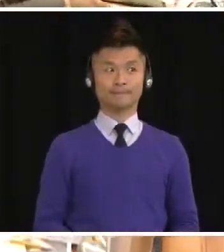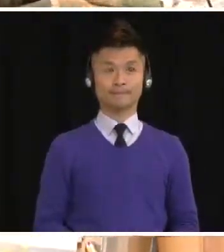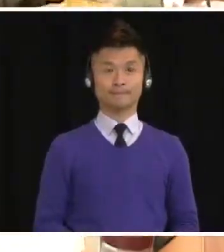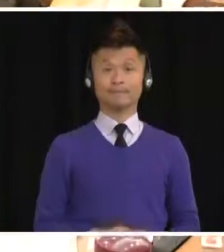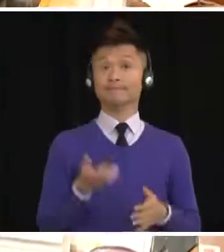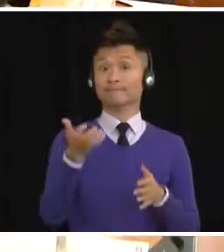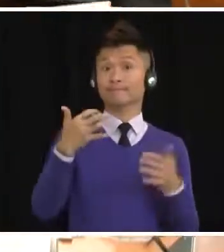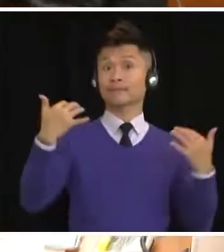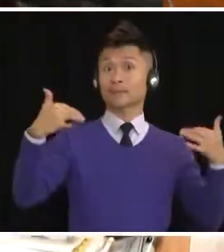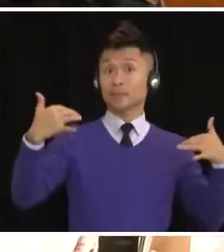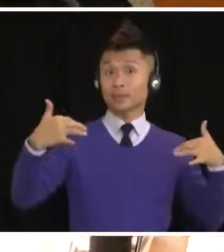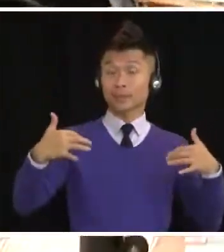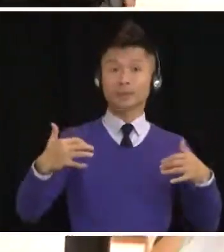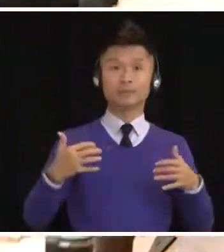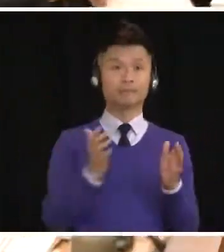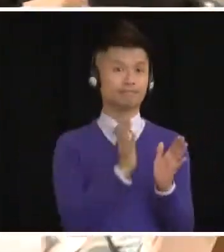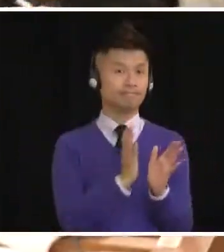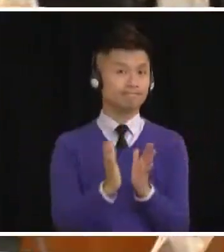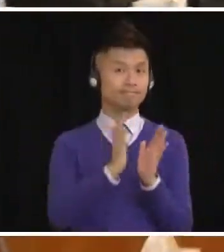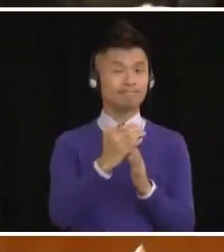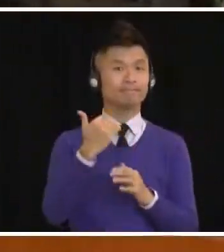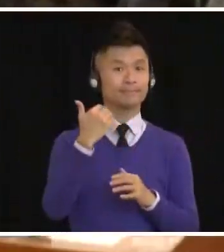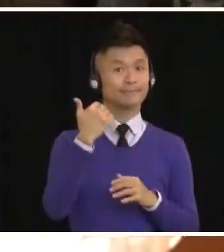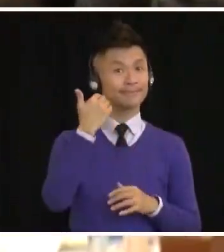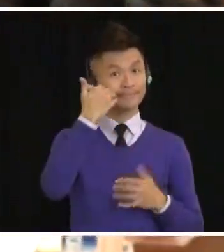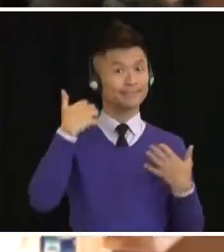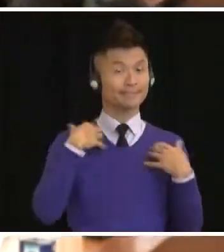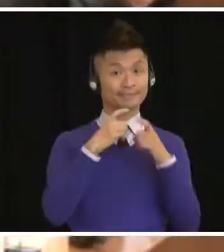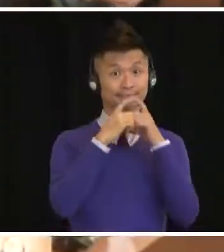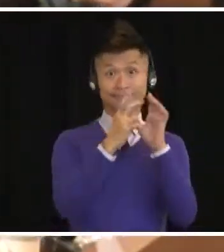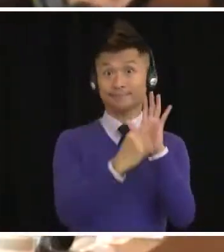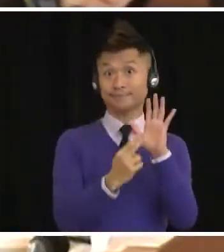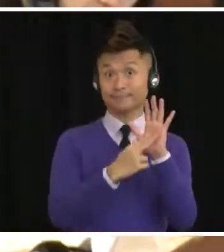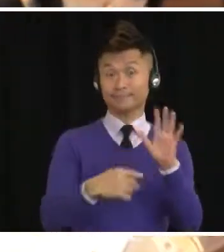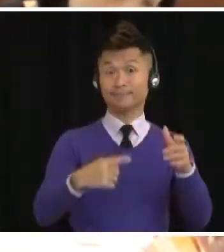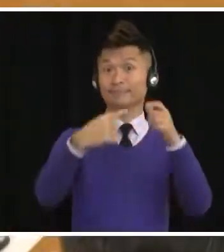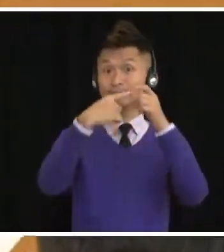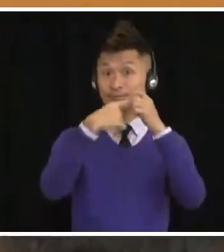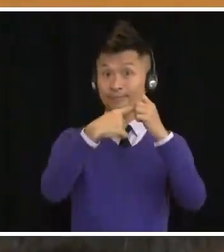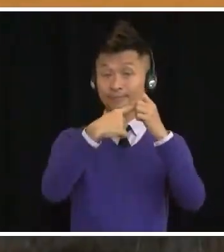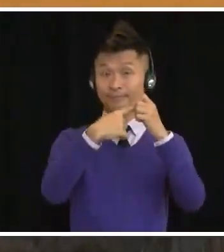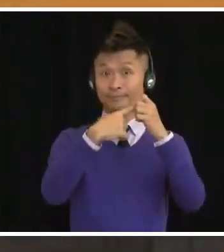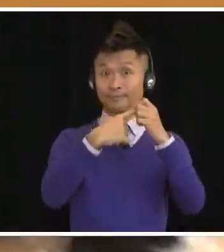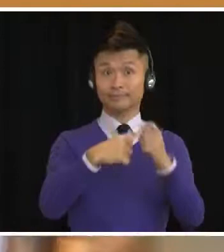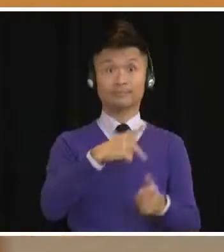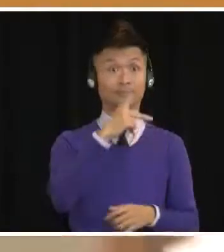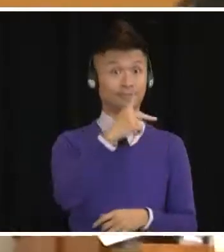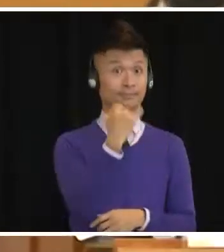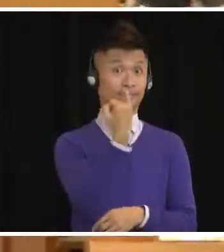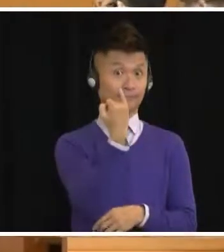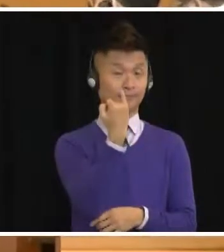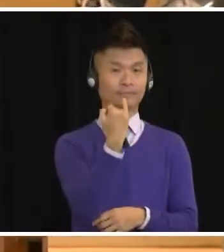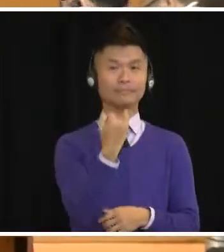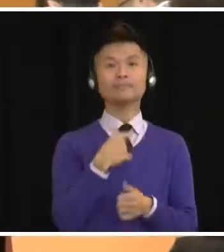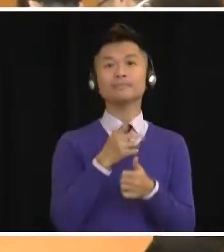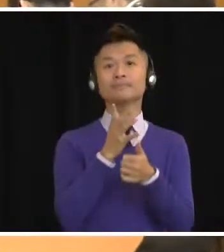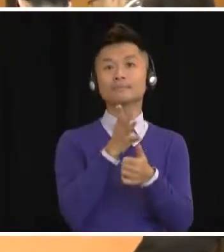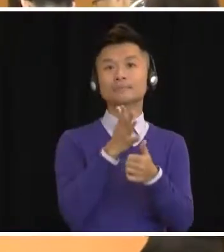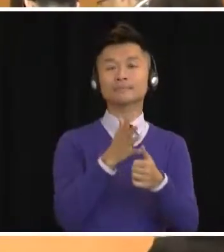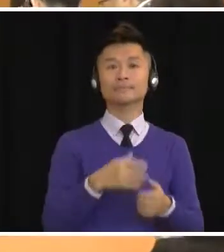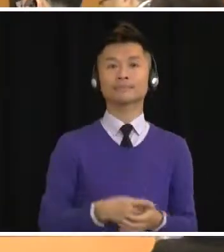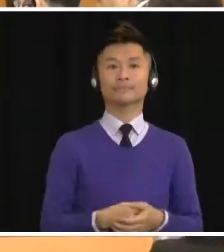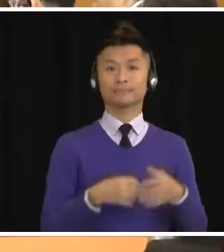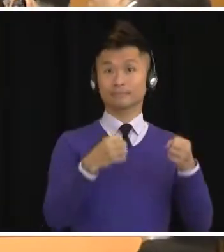刚刚的问题，看看是谁要来回。 Okay, so the question